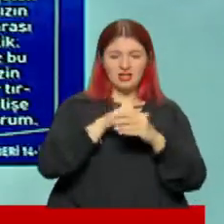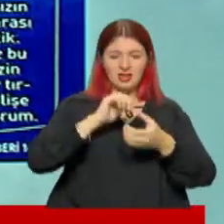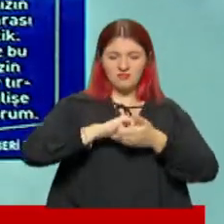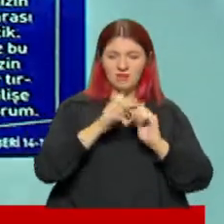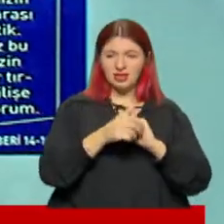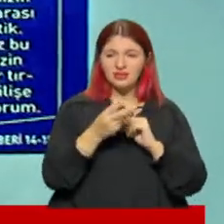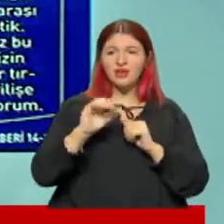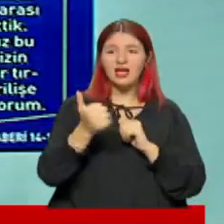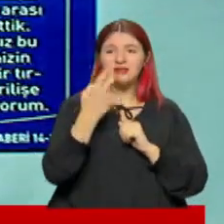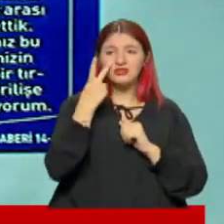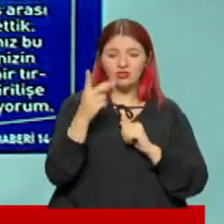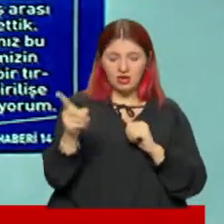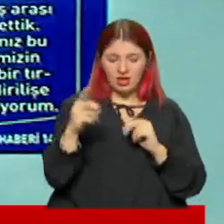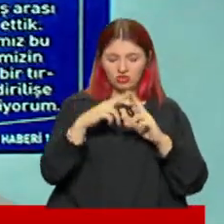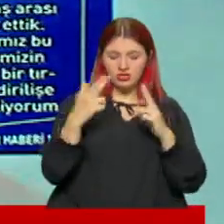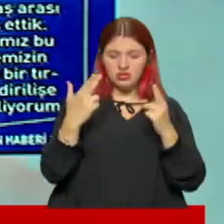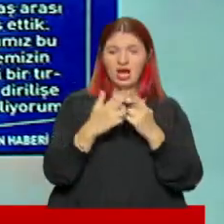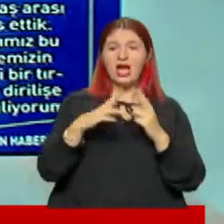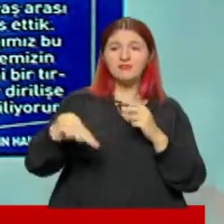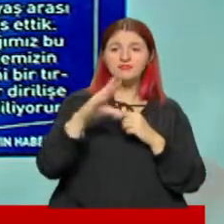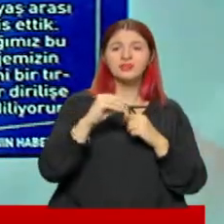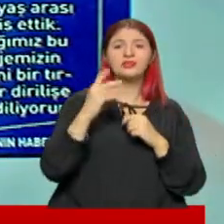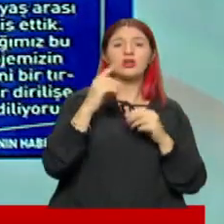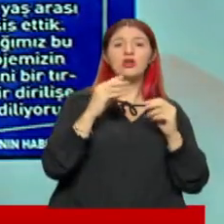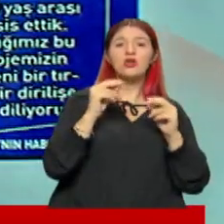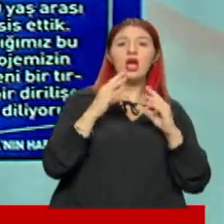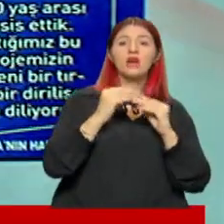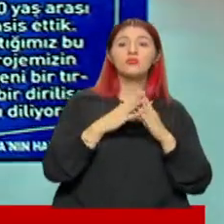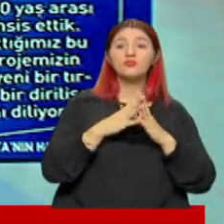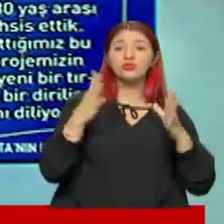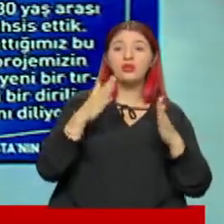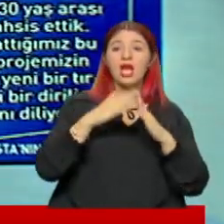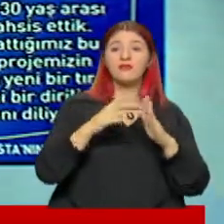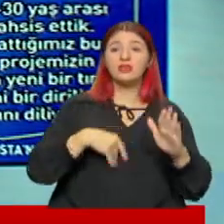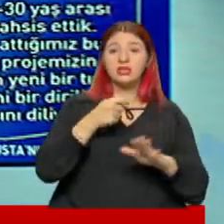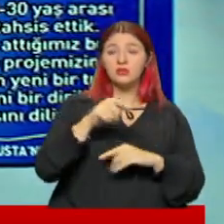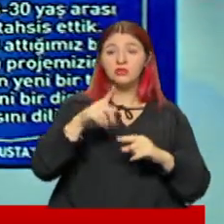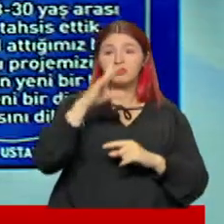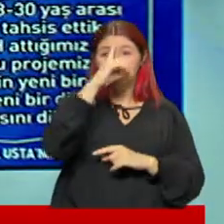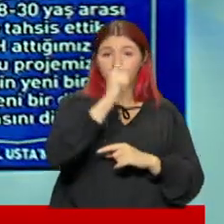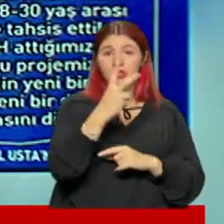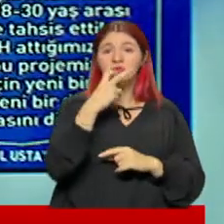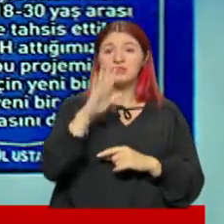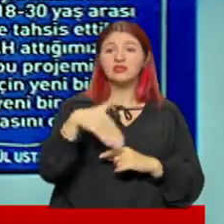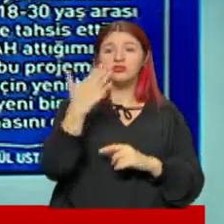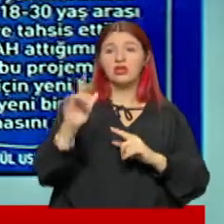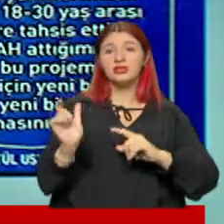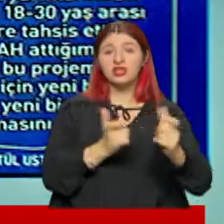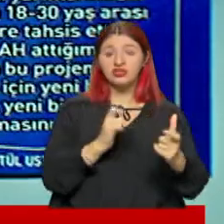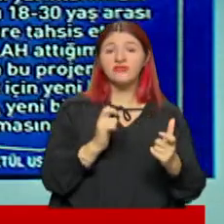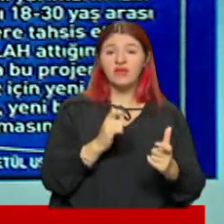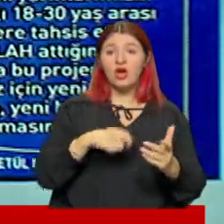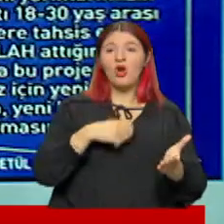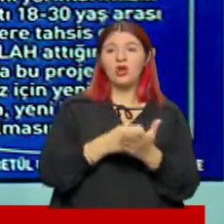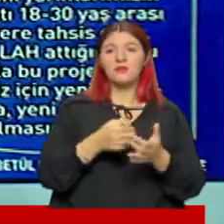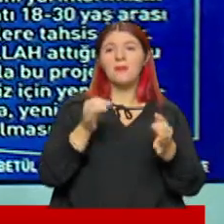sayısı ve kalitesi bakımından dünyadaki en büyük konut yatırımı bugün başvur iki yıl sonra taşın